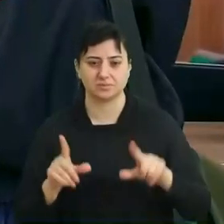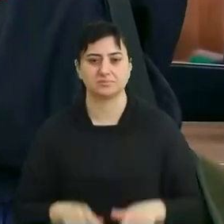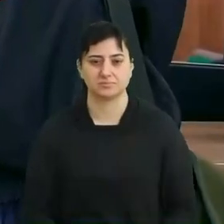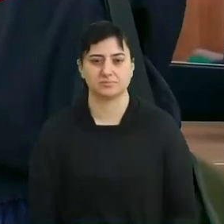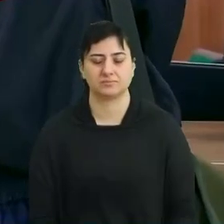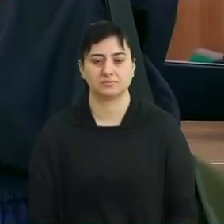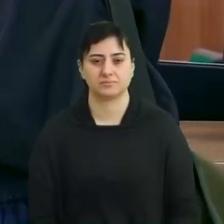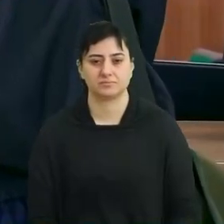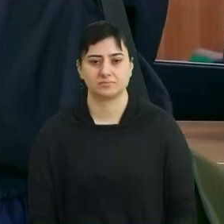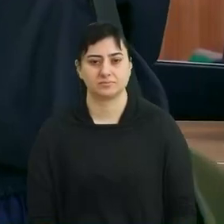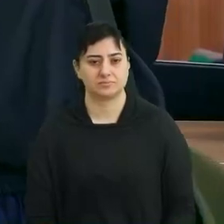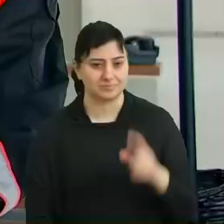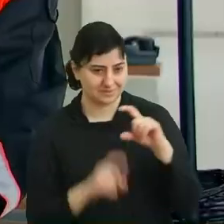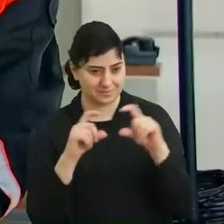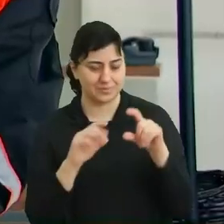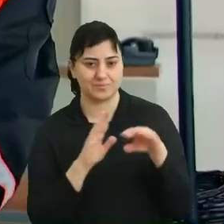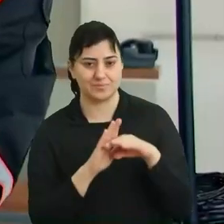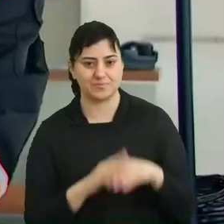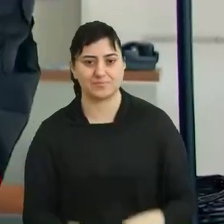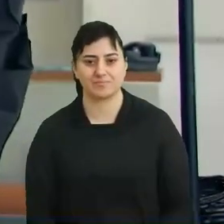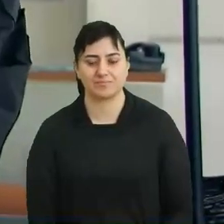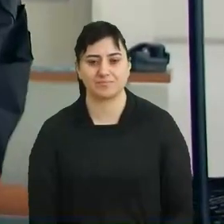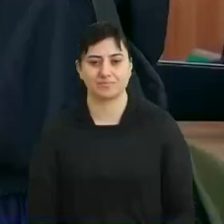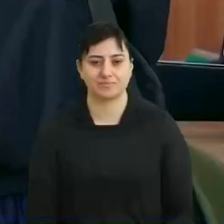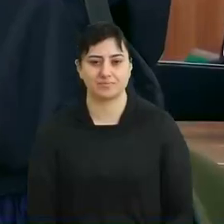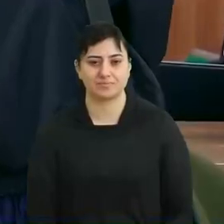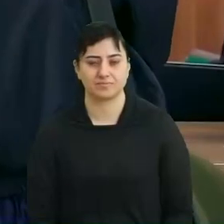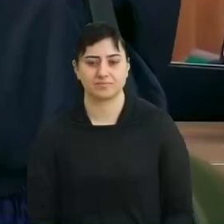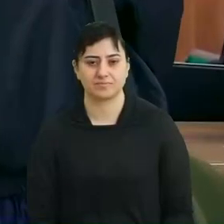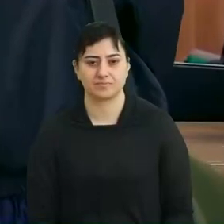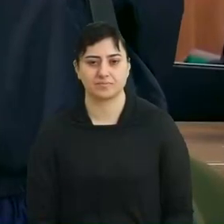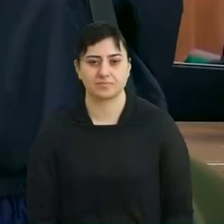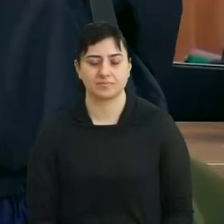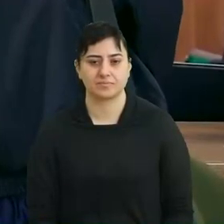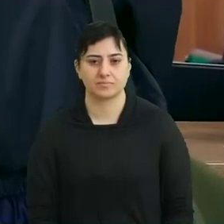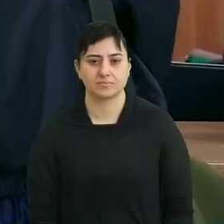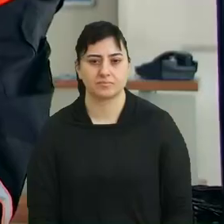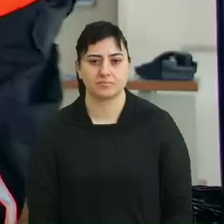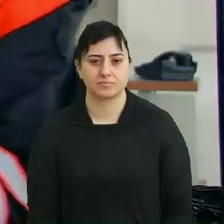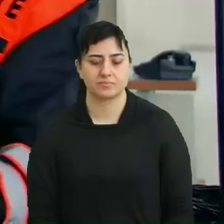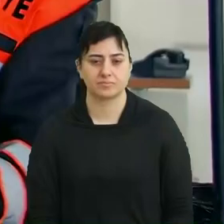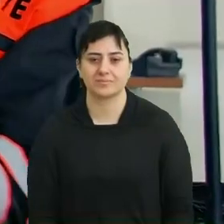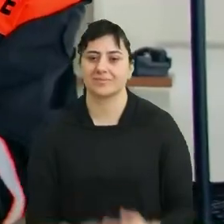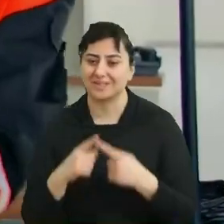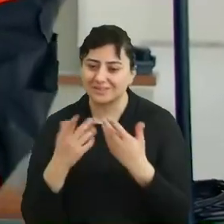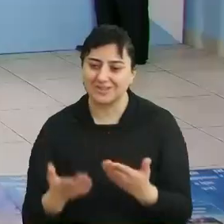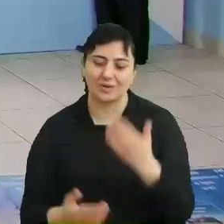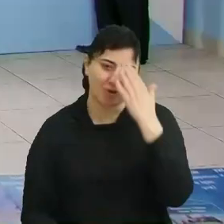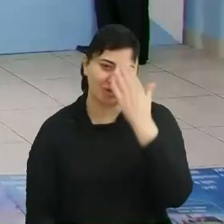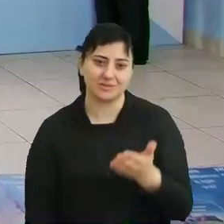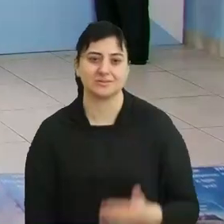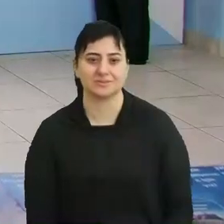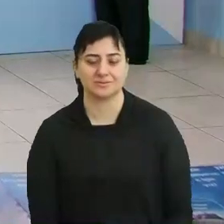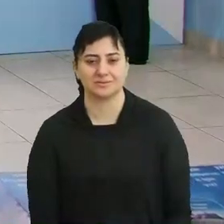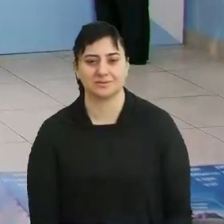Tamam. Şurada kimliğim. Sürücü belgesini gösterip teslim evrakını imzaladı. Teşekkürler, kolay gelsin.